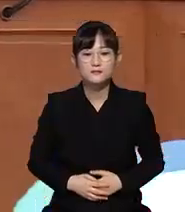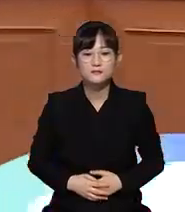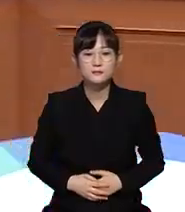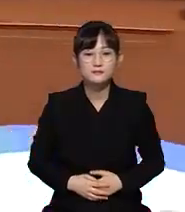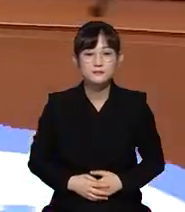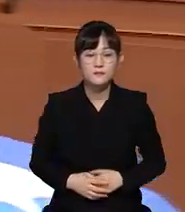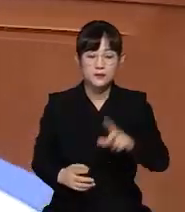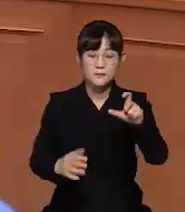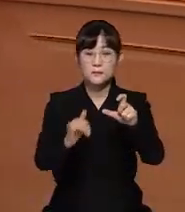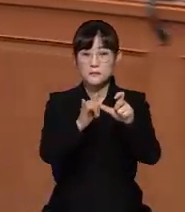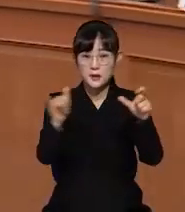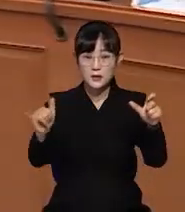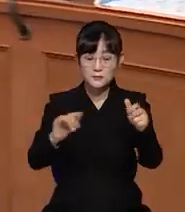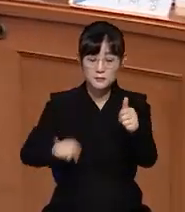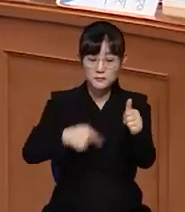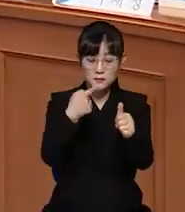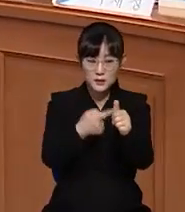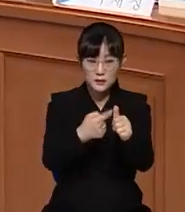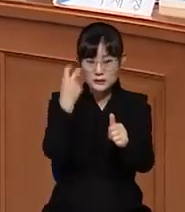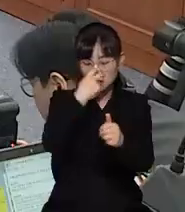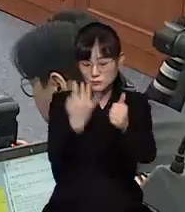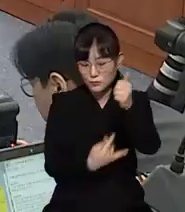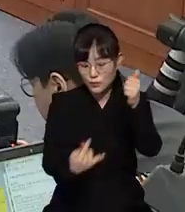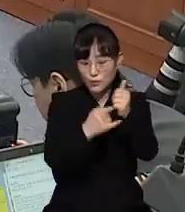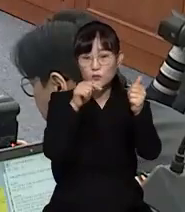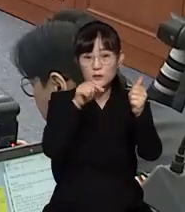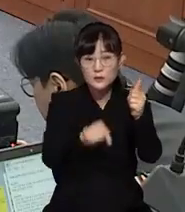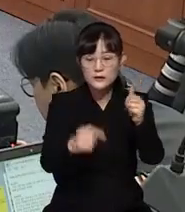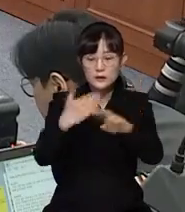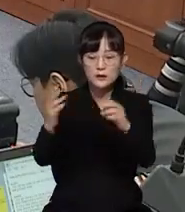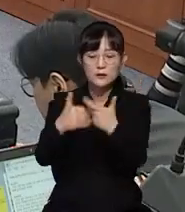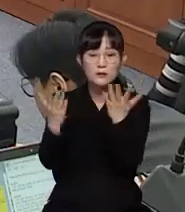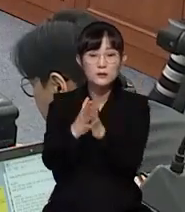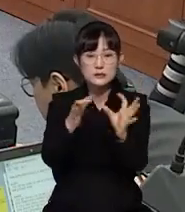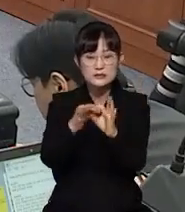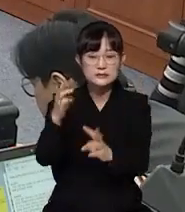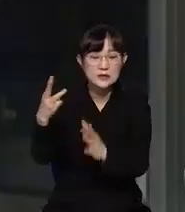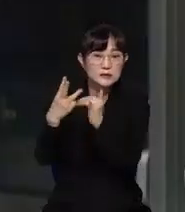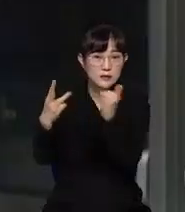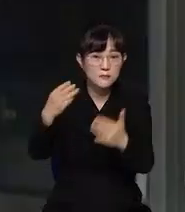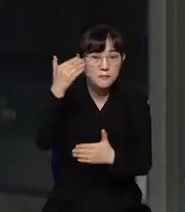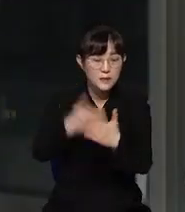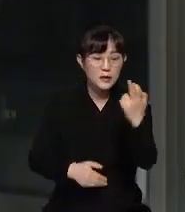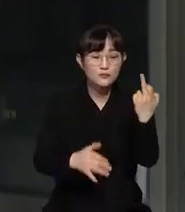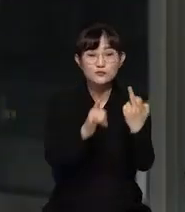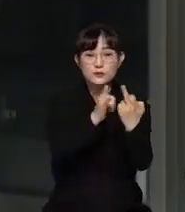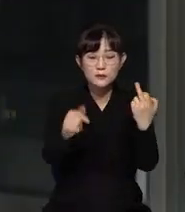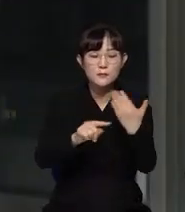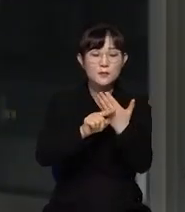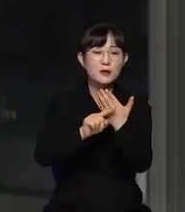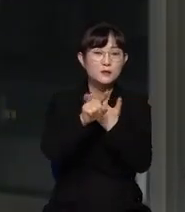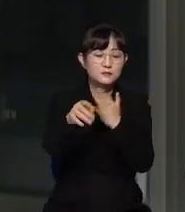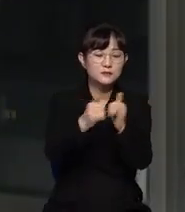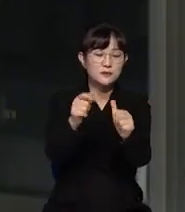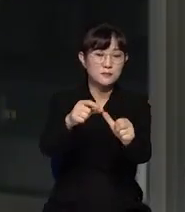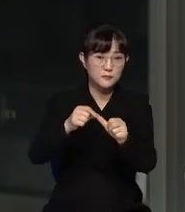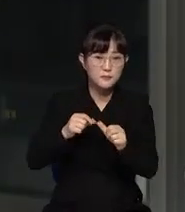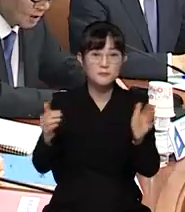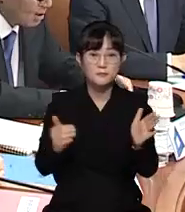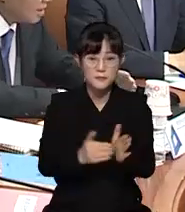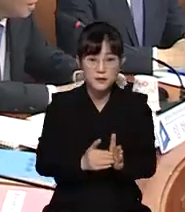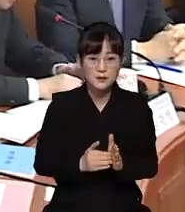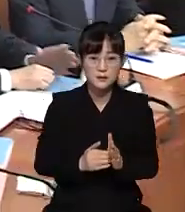또 15명으로 구성된 공천 관리위원회를 당연직 세명을 제외하고는 모두 외부 인사로 꾸렸습니다